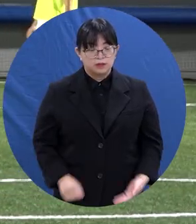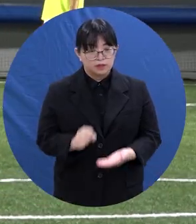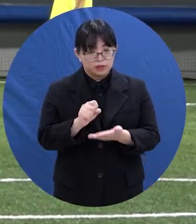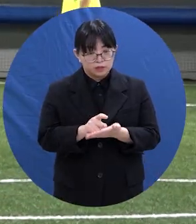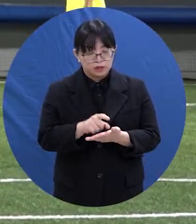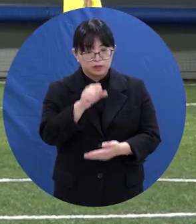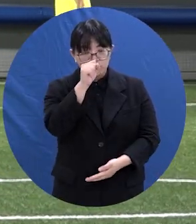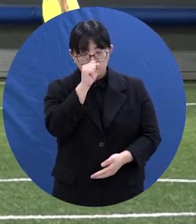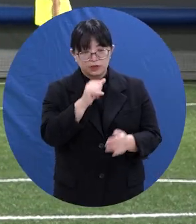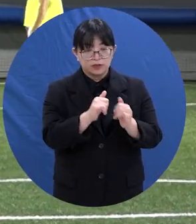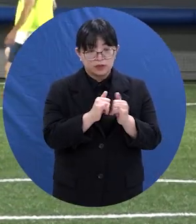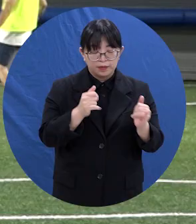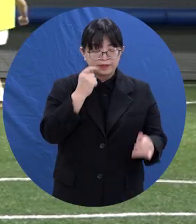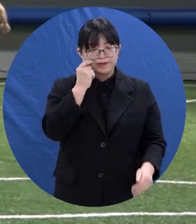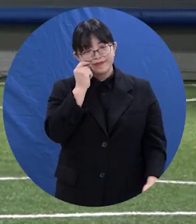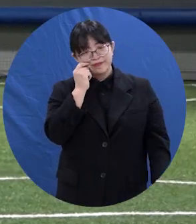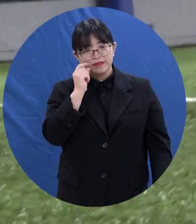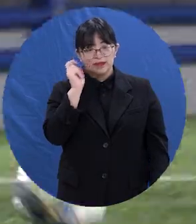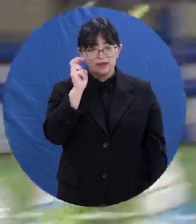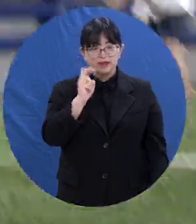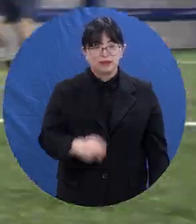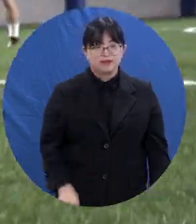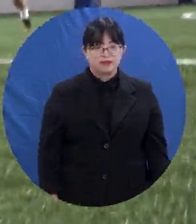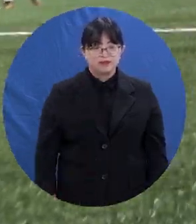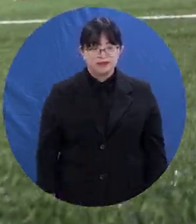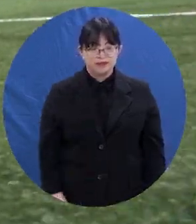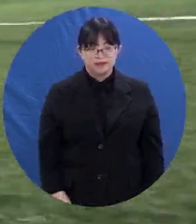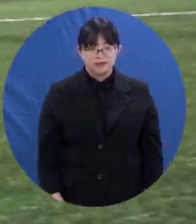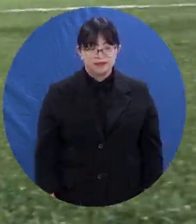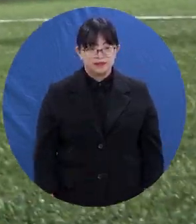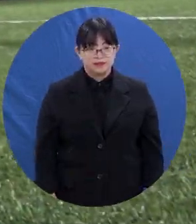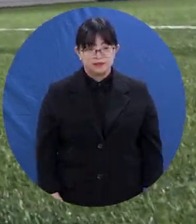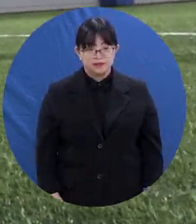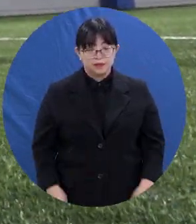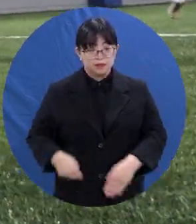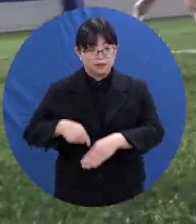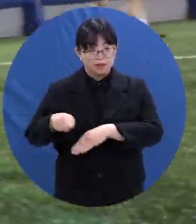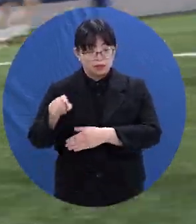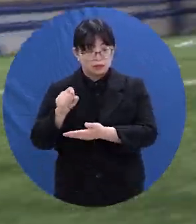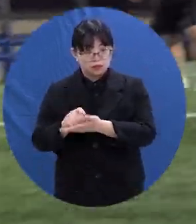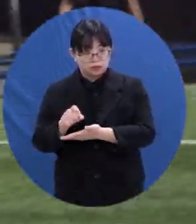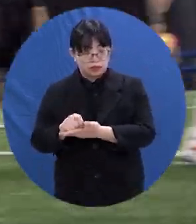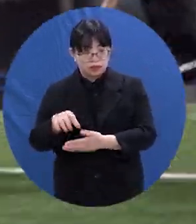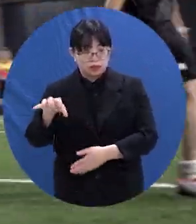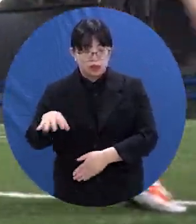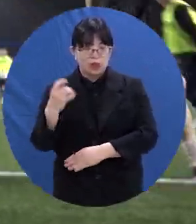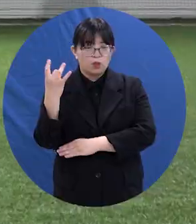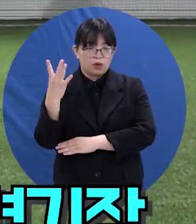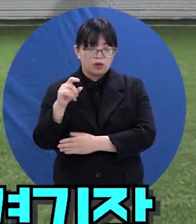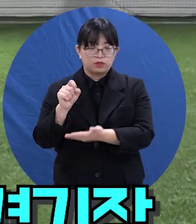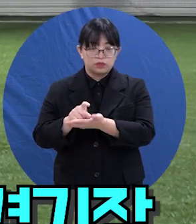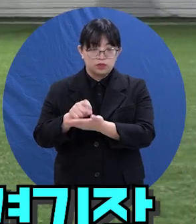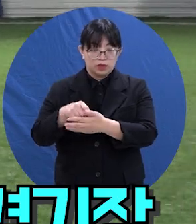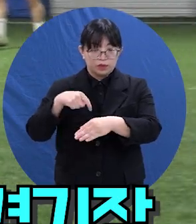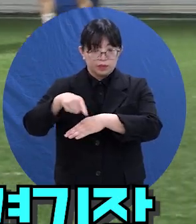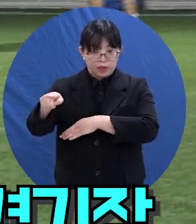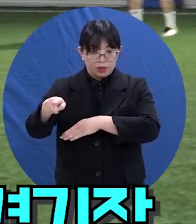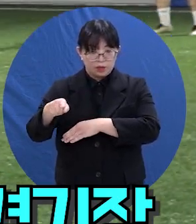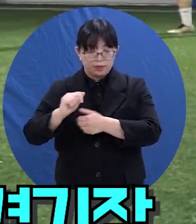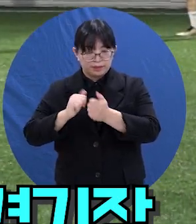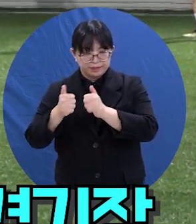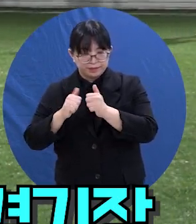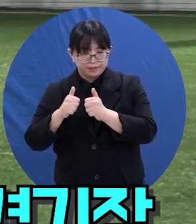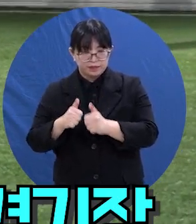풋살장은 실내가 아니었지만 이 축구란 게 또 야외에서 뛰어야 제맛이잖아요. 학생부터 직장인들까지